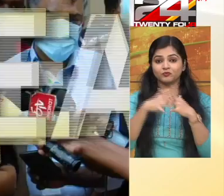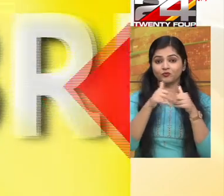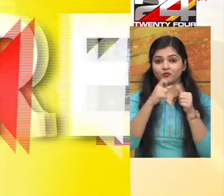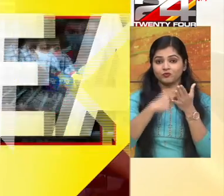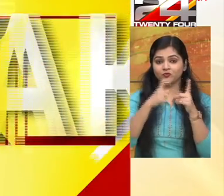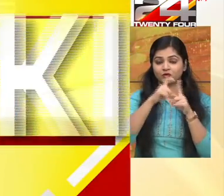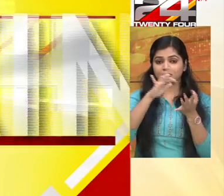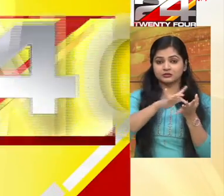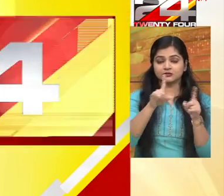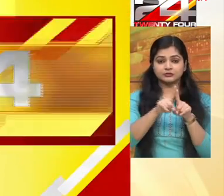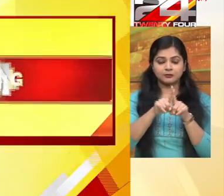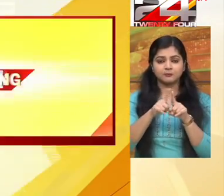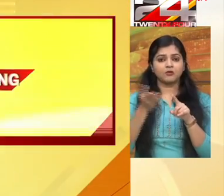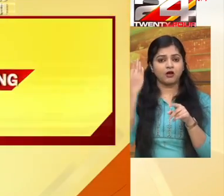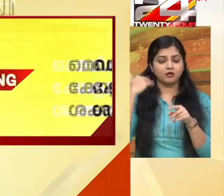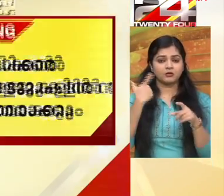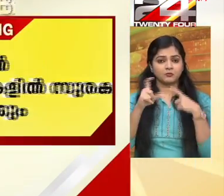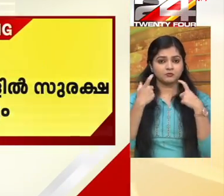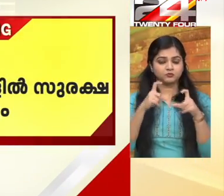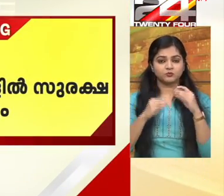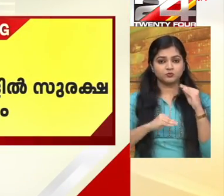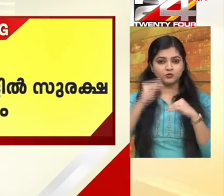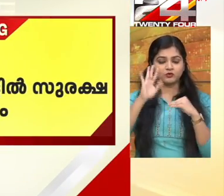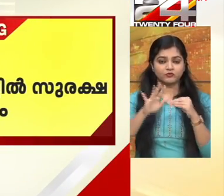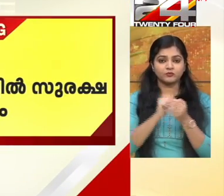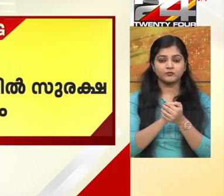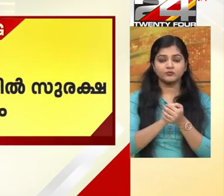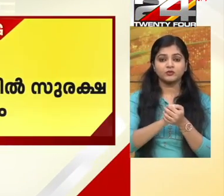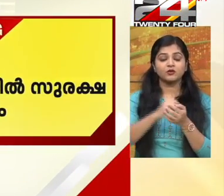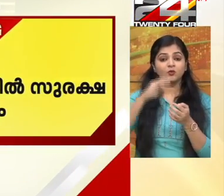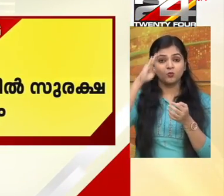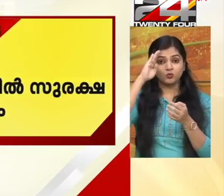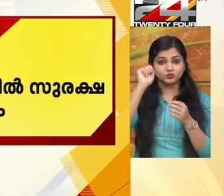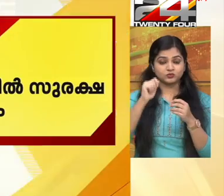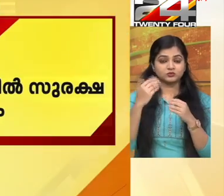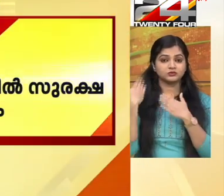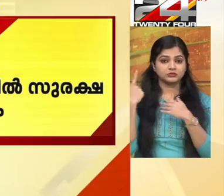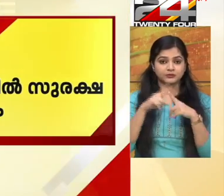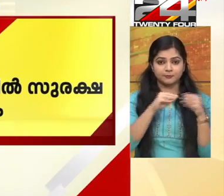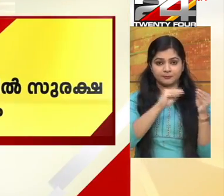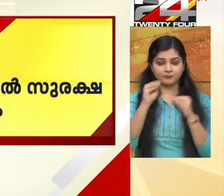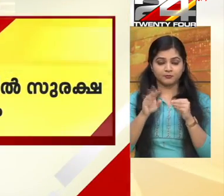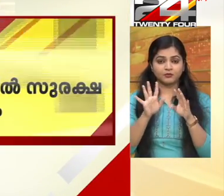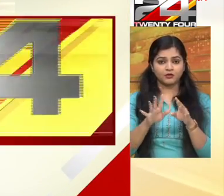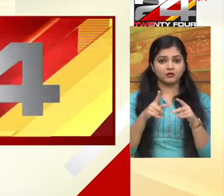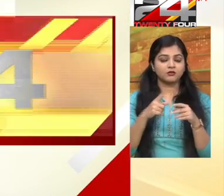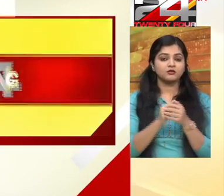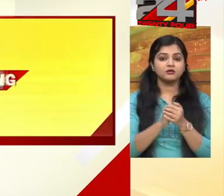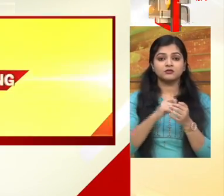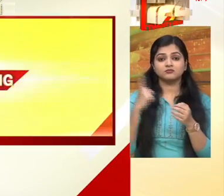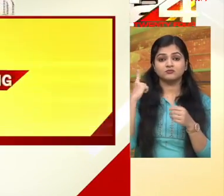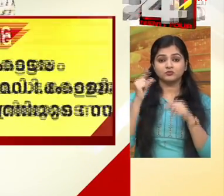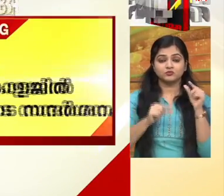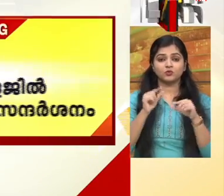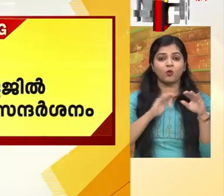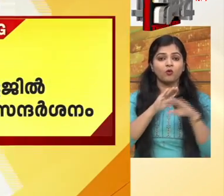മോശമായ പെരുമാറ്റങ്ങൾ പല ഘട്ടങ്ങളിൽ ഉയർന്നിട്ടുള്ളതാണ്. അവരെ നിയന്ത്രിക്കാനും അല്ലെങ്കിൽ പോലീസിന്റെ കീഴിൽ ഇവരെ കൊണ്ടുവരിക, അല്ലെങ്കിൽ സൂപ്പർമസി എന്ന രീതിയിലാണ് ഇവിടെ സെക്യൂരിറ്റി ജീവനക്കാരുടെ പെരുമാറ്റങ്ങൾ